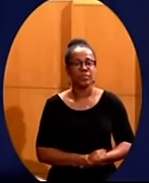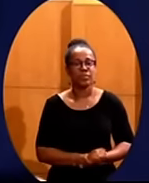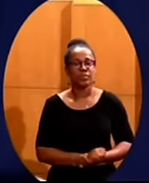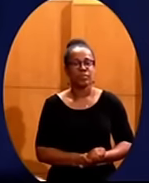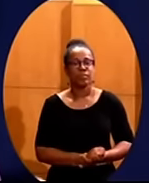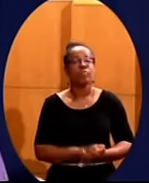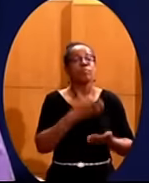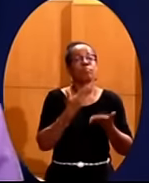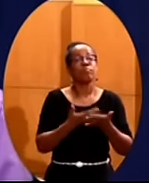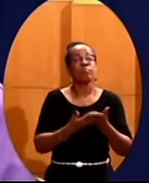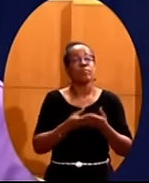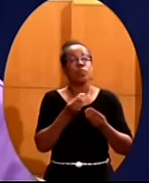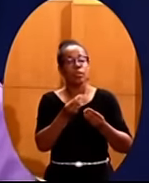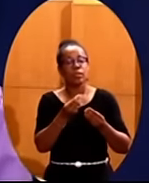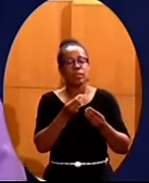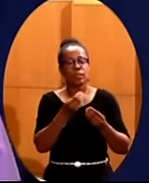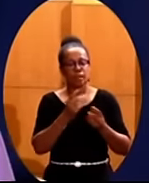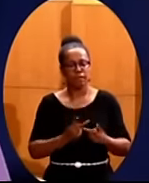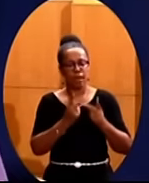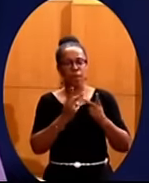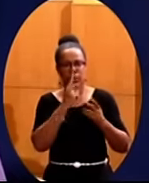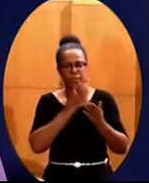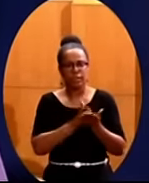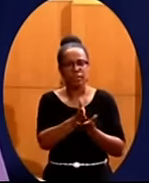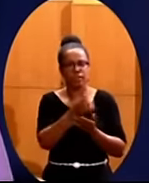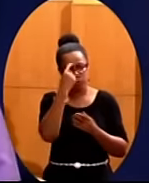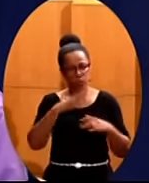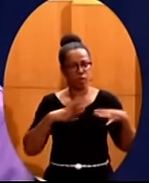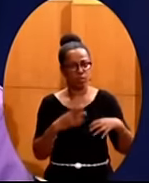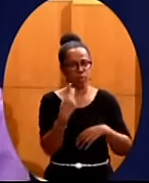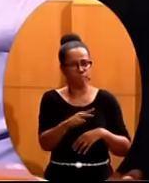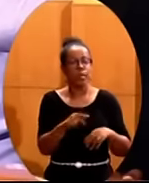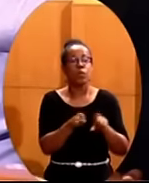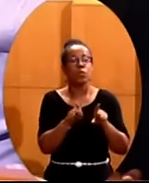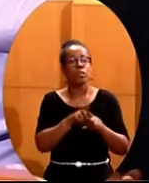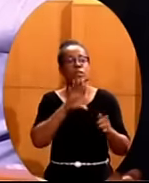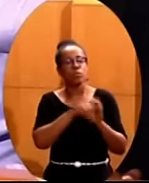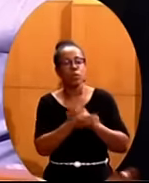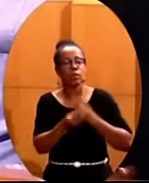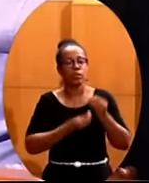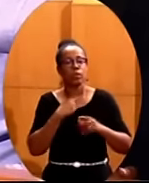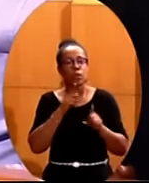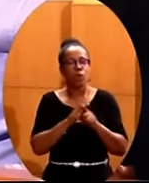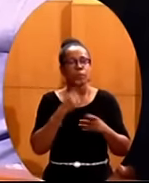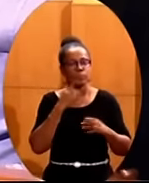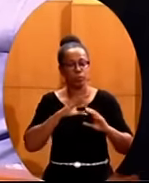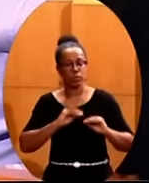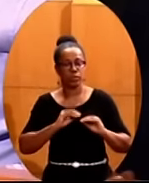c'est ce qui donne du sens à notre engagement et qui font notre désir